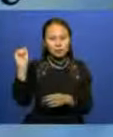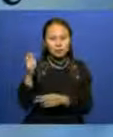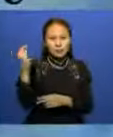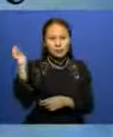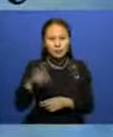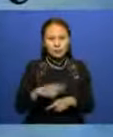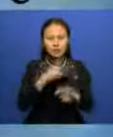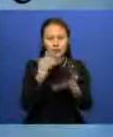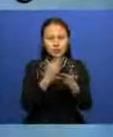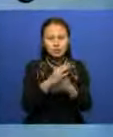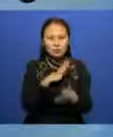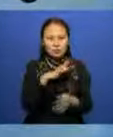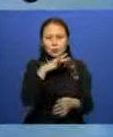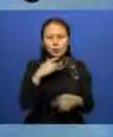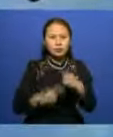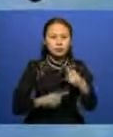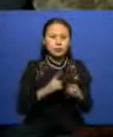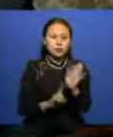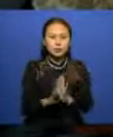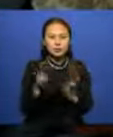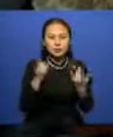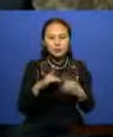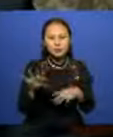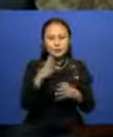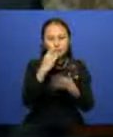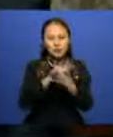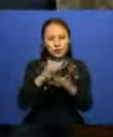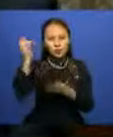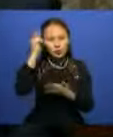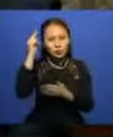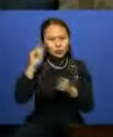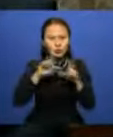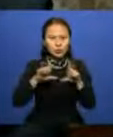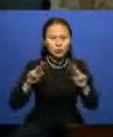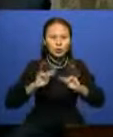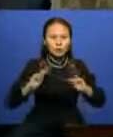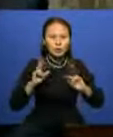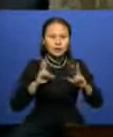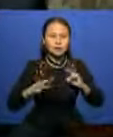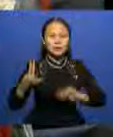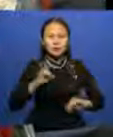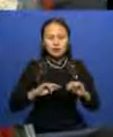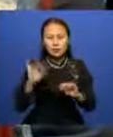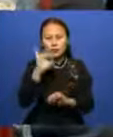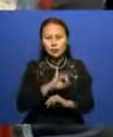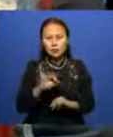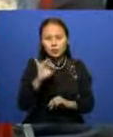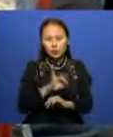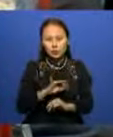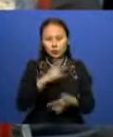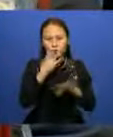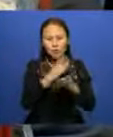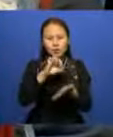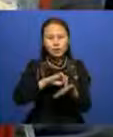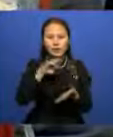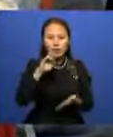Әнуар Бегата саналы ғұмырын ұрпақ тәрбиесіне арнады. Жоғары білім алып, мектепте тарих пәнінен сабақ берді. Зейнеткерлікке дейін Ертіс ауданындағы